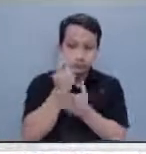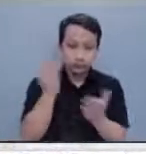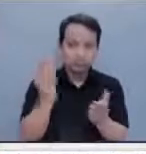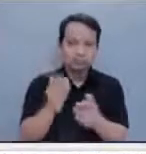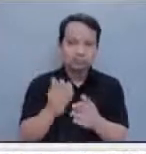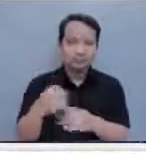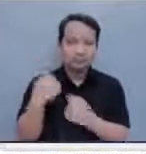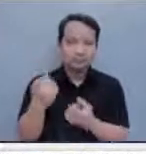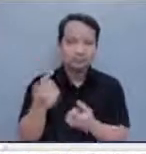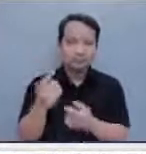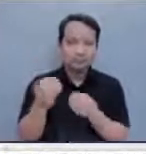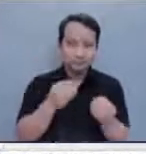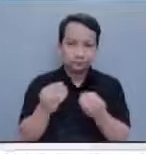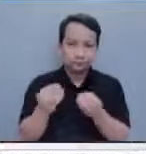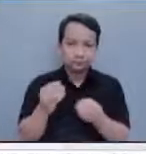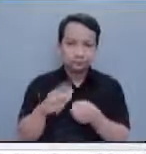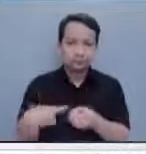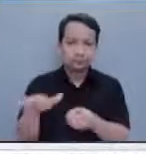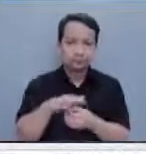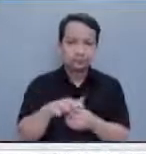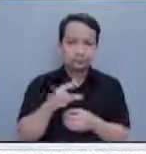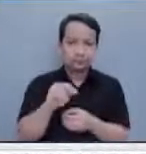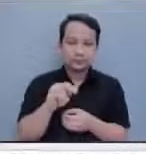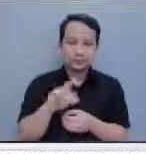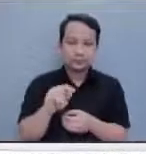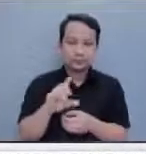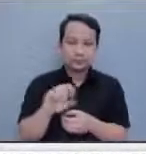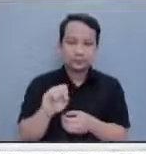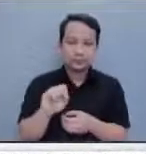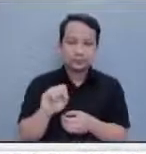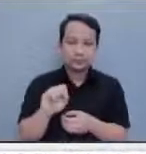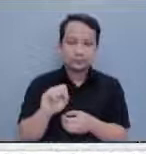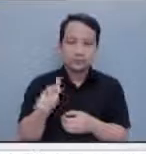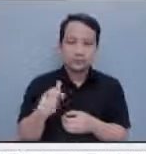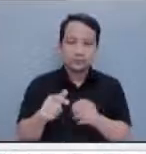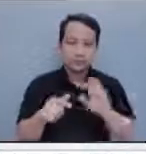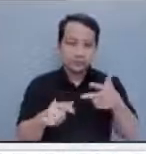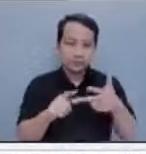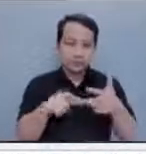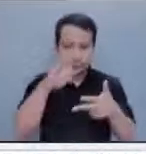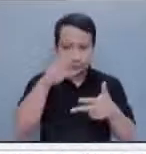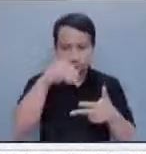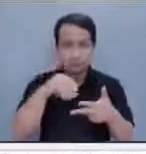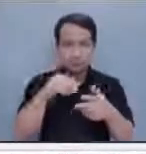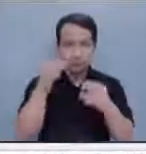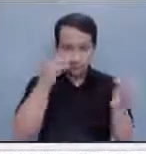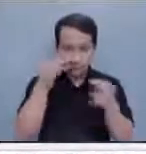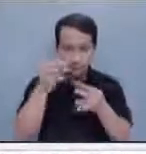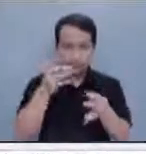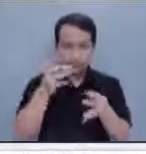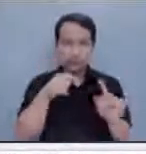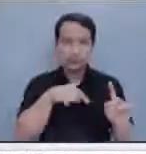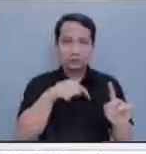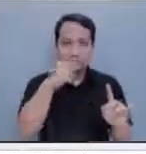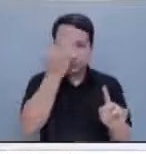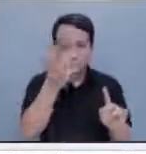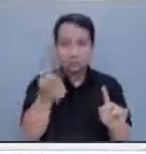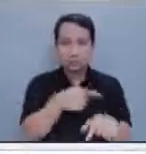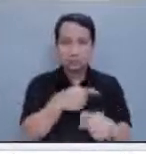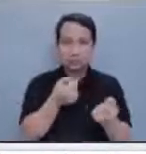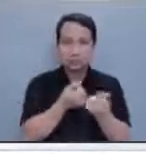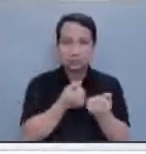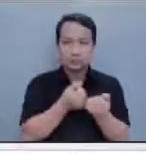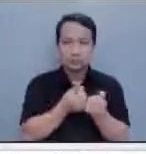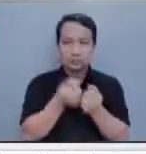ikinasang buy-bust operation sa lungsod ng Navotas. Naaresto rin ang tatlong lalaking drug suspect na hinihinala ang mga supplier ng illegal na